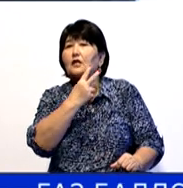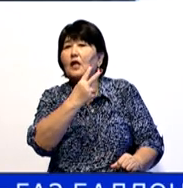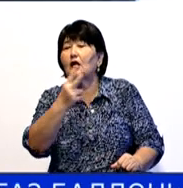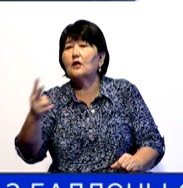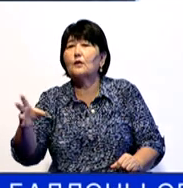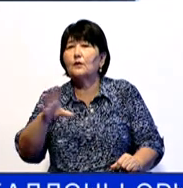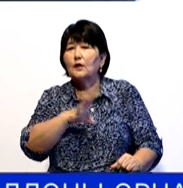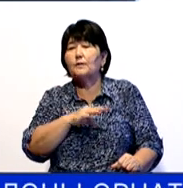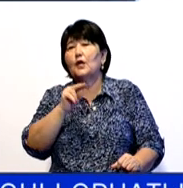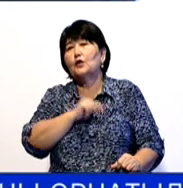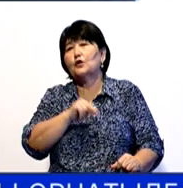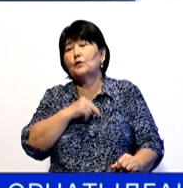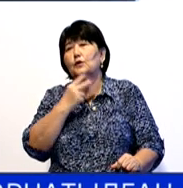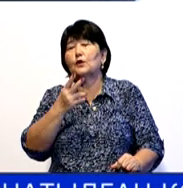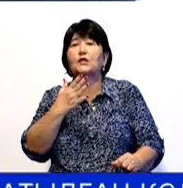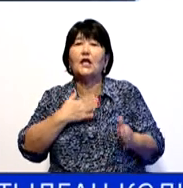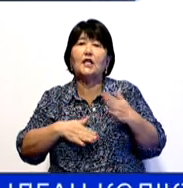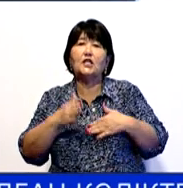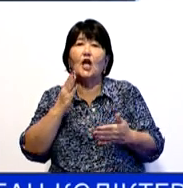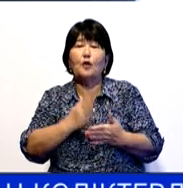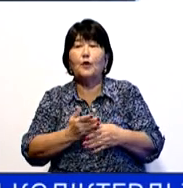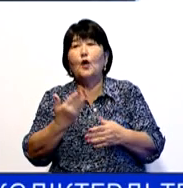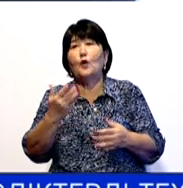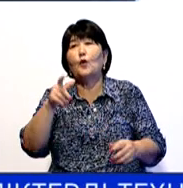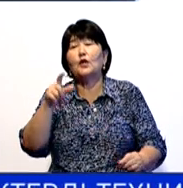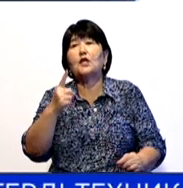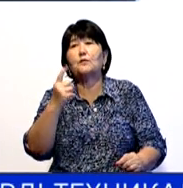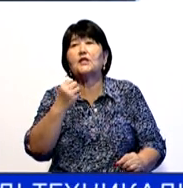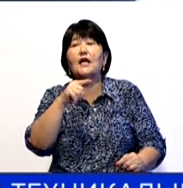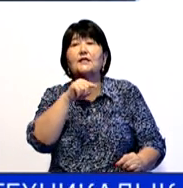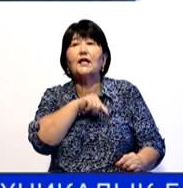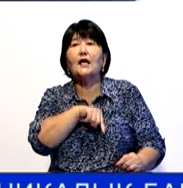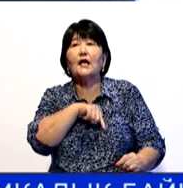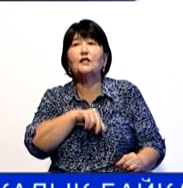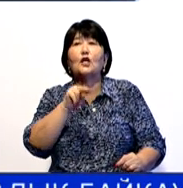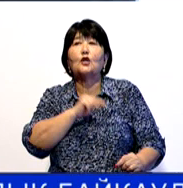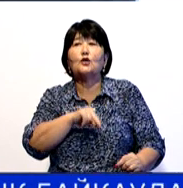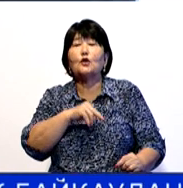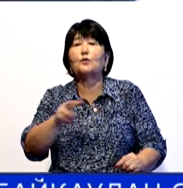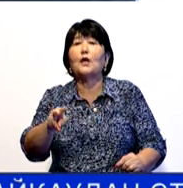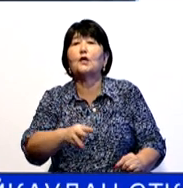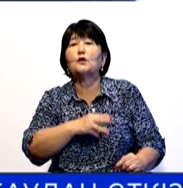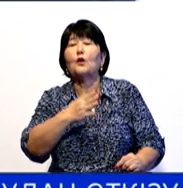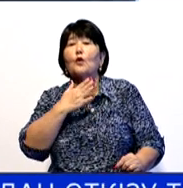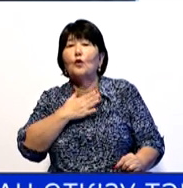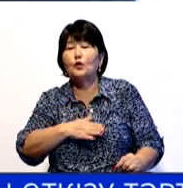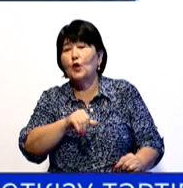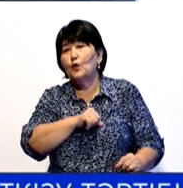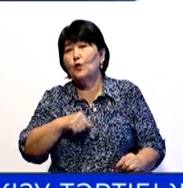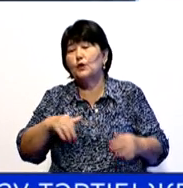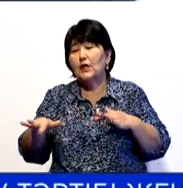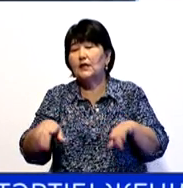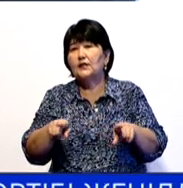жатқан жұмыстарды көріп риза болатын. Ол кісінің бір жақсы қасиеті жұмысқа көңілі толса, өзі